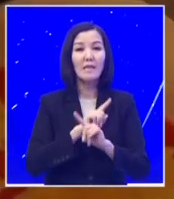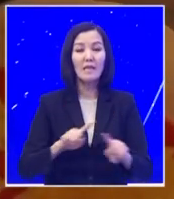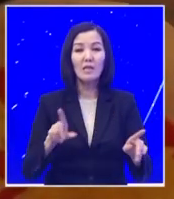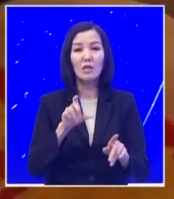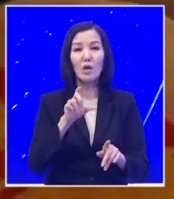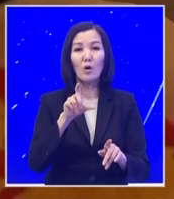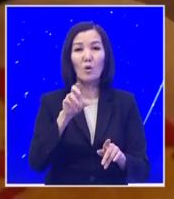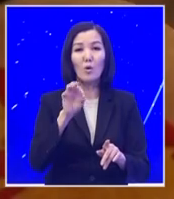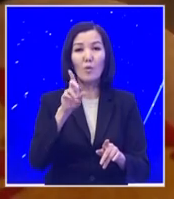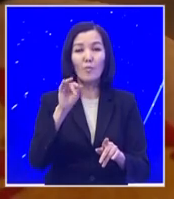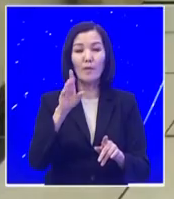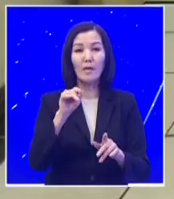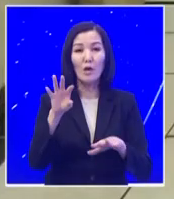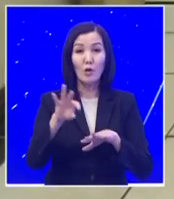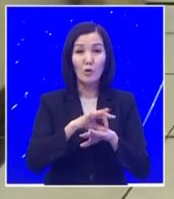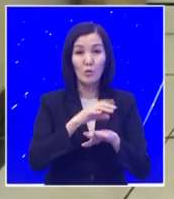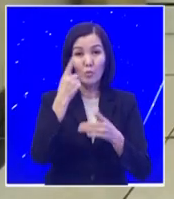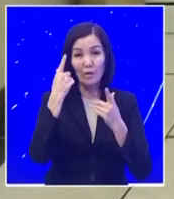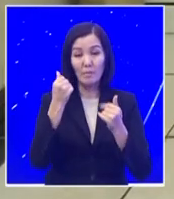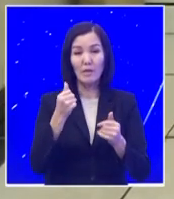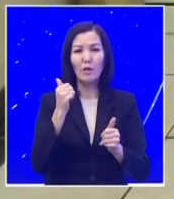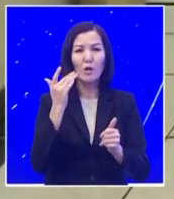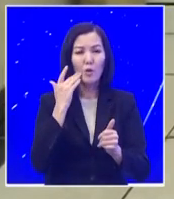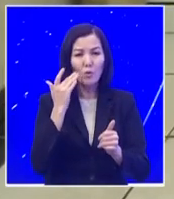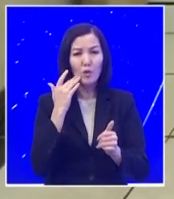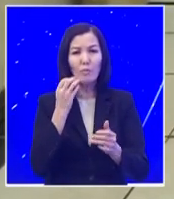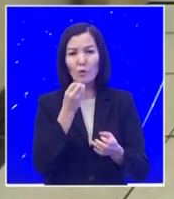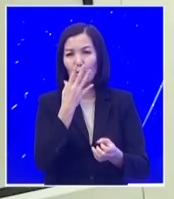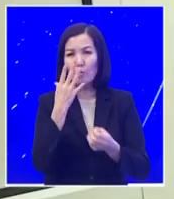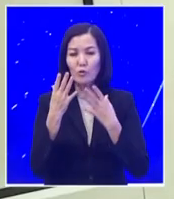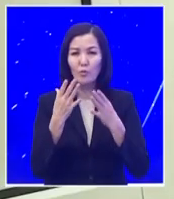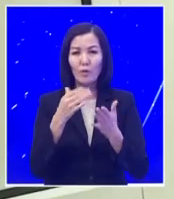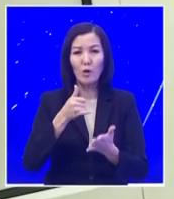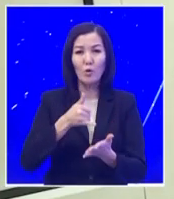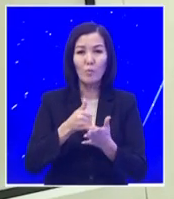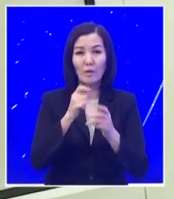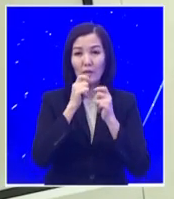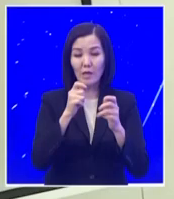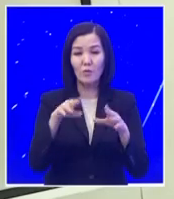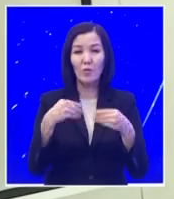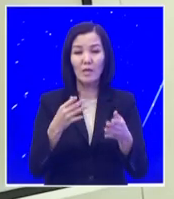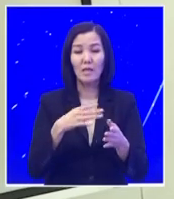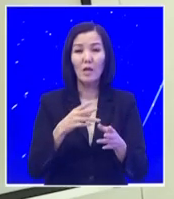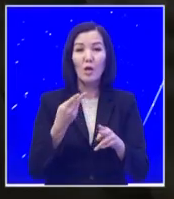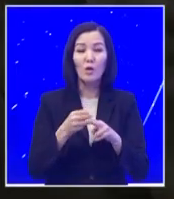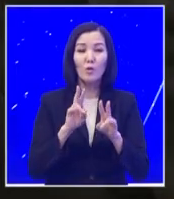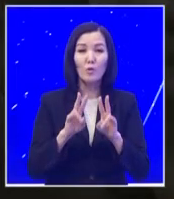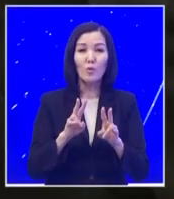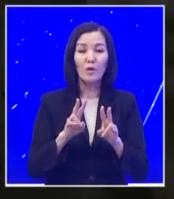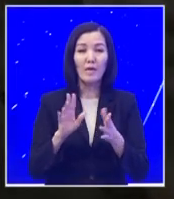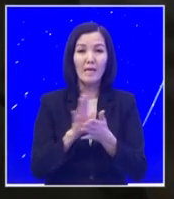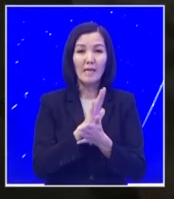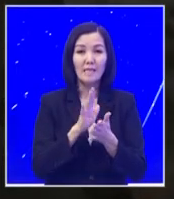жан жолдасы да қолдайды. Айтуынша, үнемі оған гүл шөптерді салатын құмыралар тартып өтетін көрінеді. Тіпті редакцияға